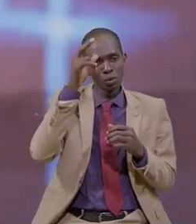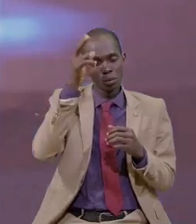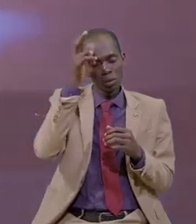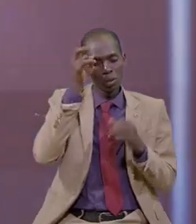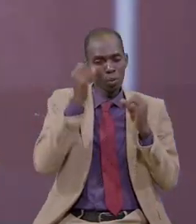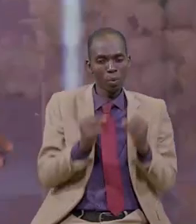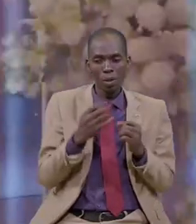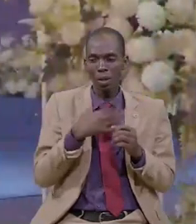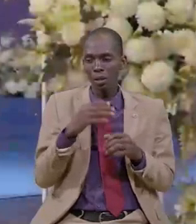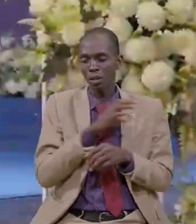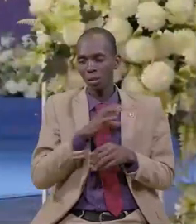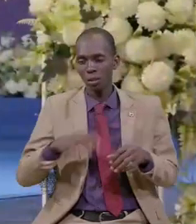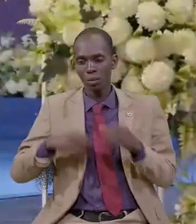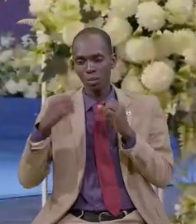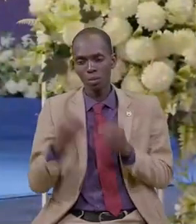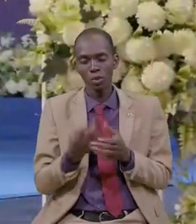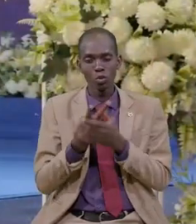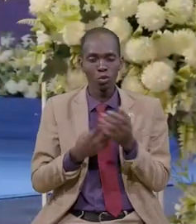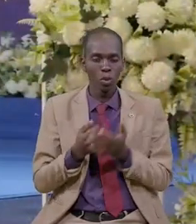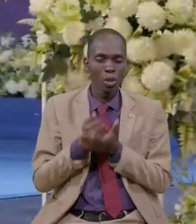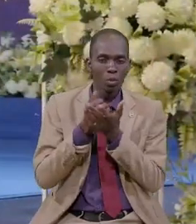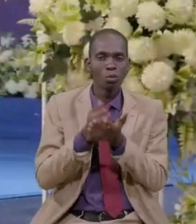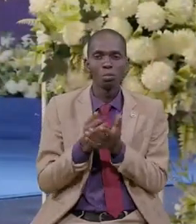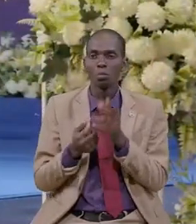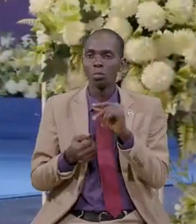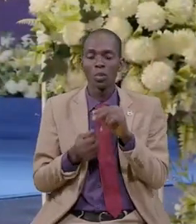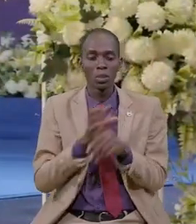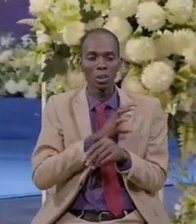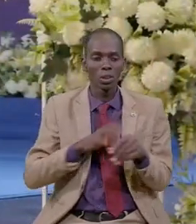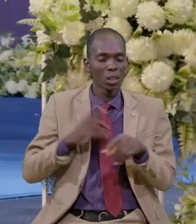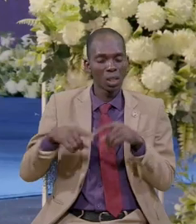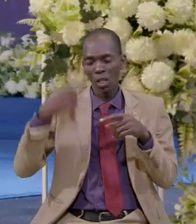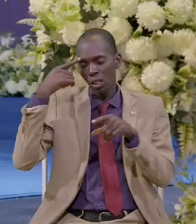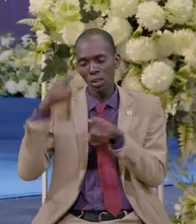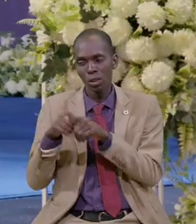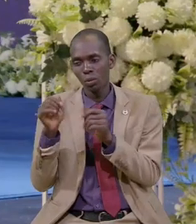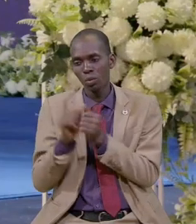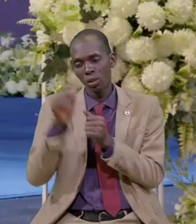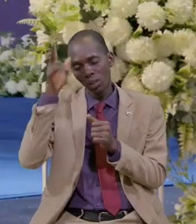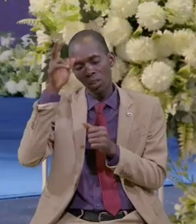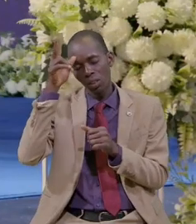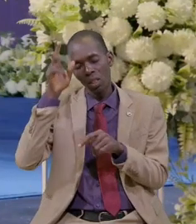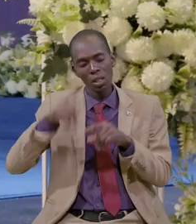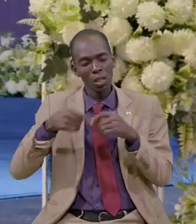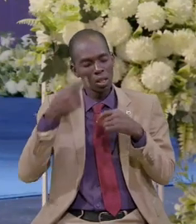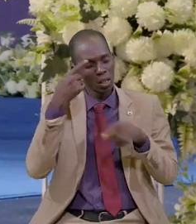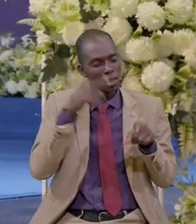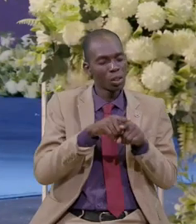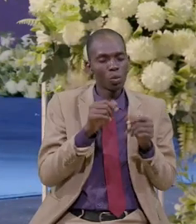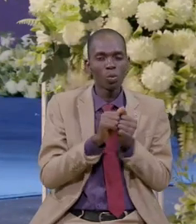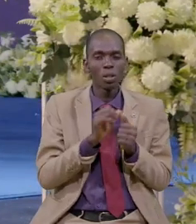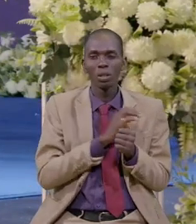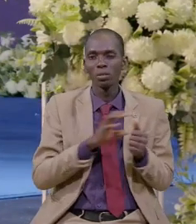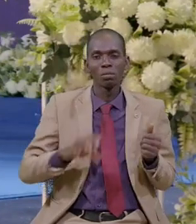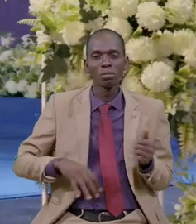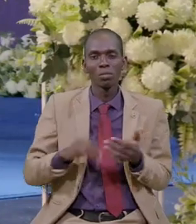Christ qui t'aident? Satan ne sera pas d'accord avec Christ. Christ ne sera pas d'accord avec Satan. Tu dois abandonner ça. Et